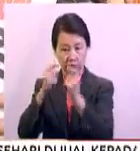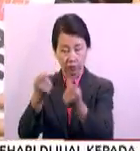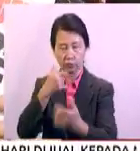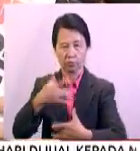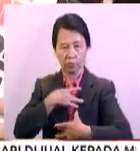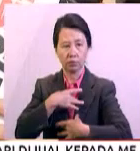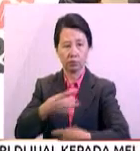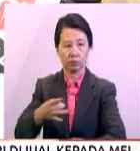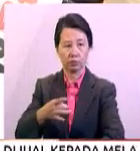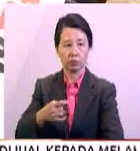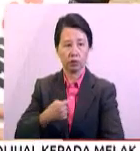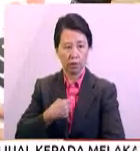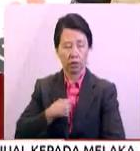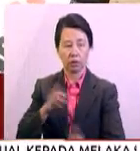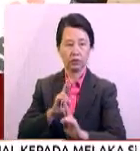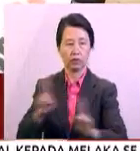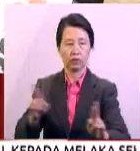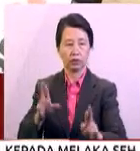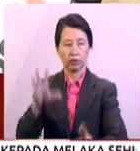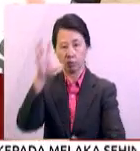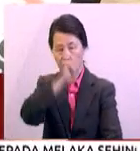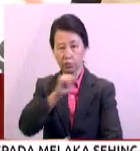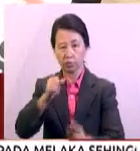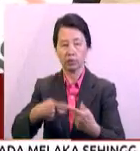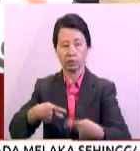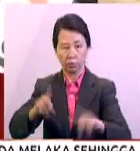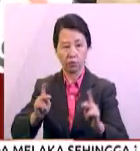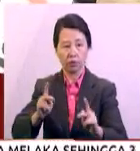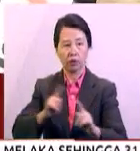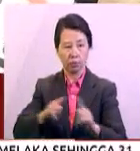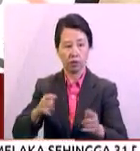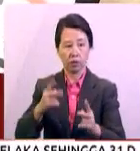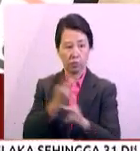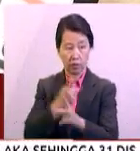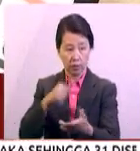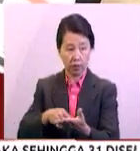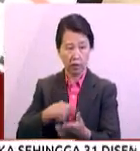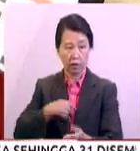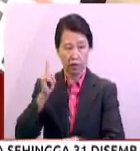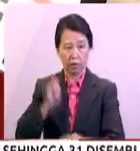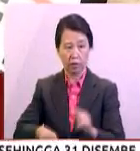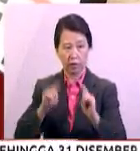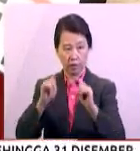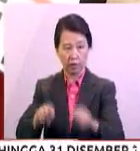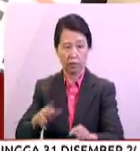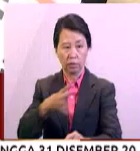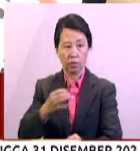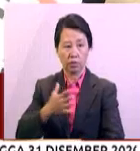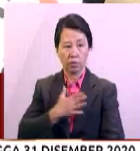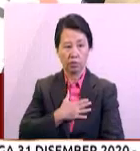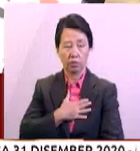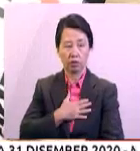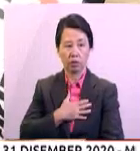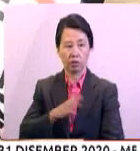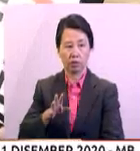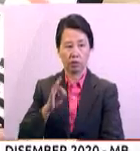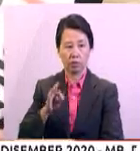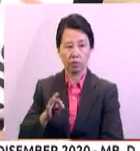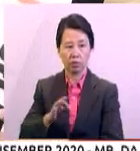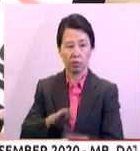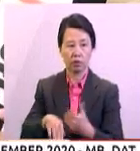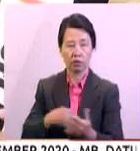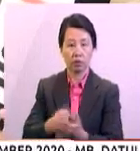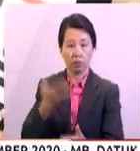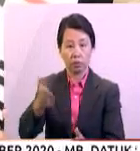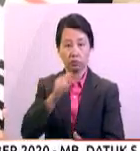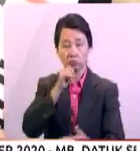previous K-Wave run, I already missed out the chance. But this time, I came for Monster X and also my bias Woon Ho, but